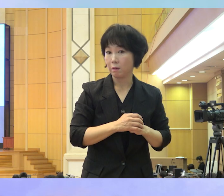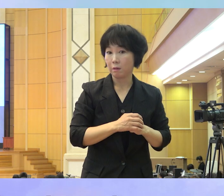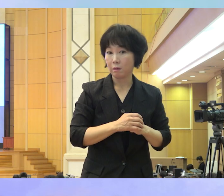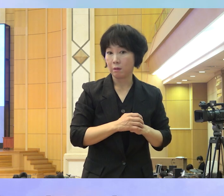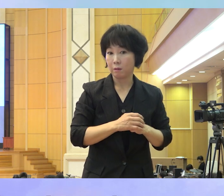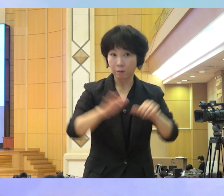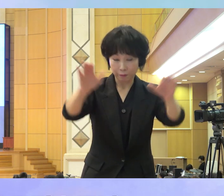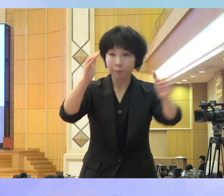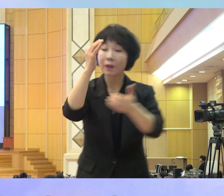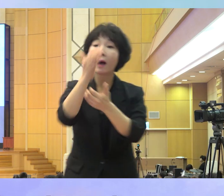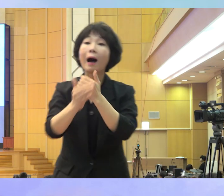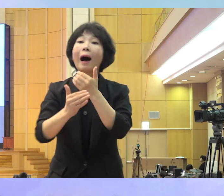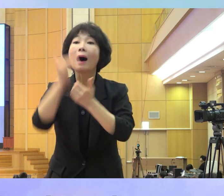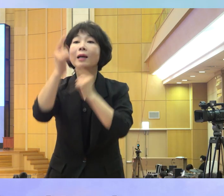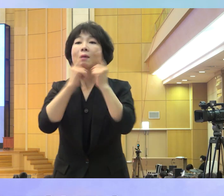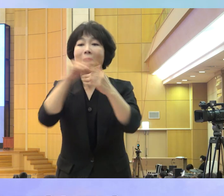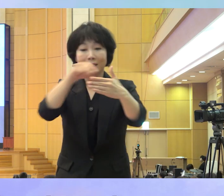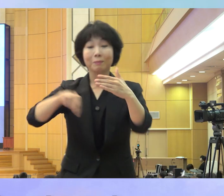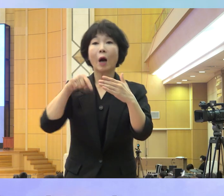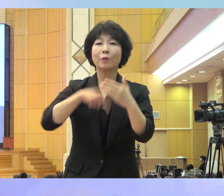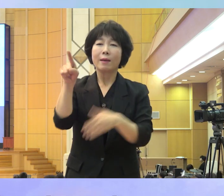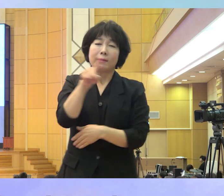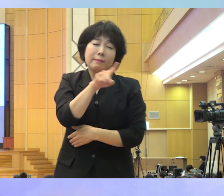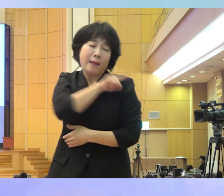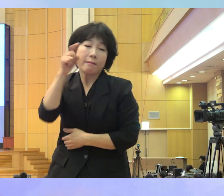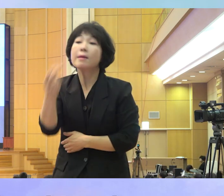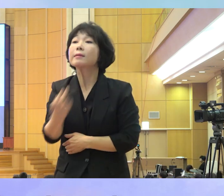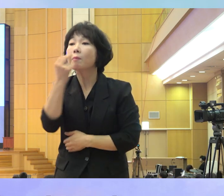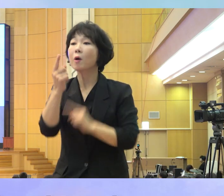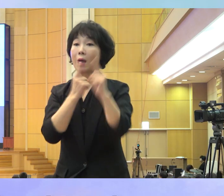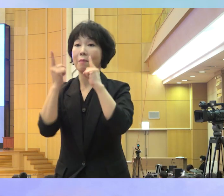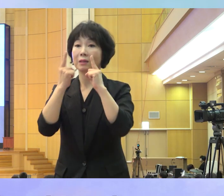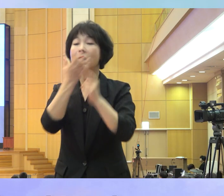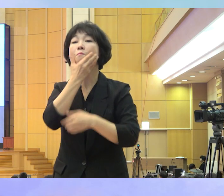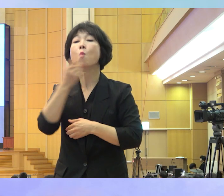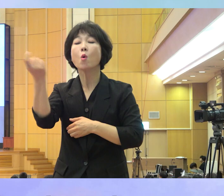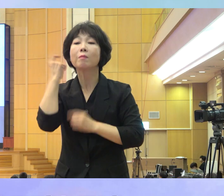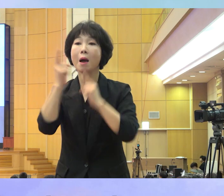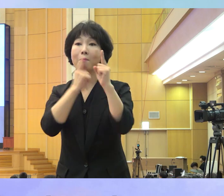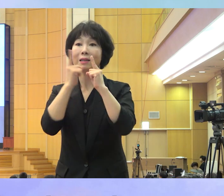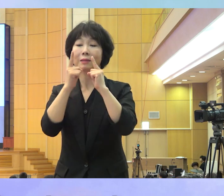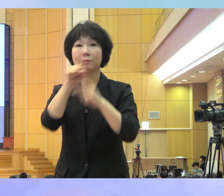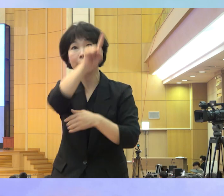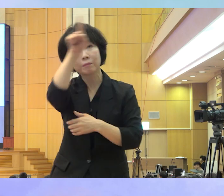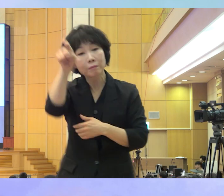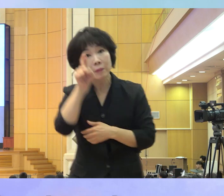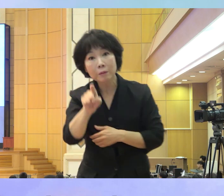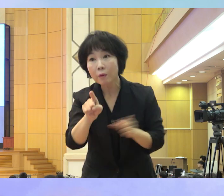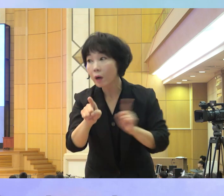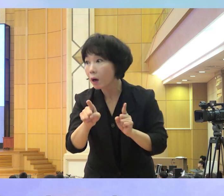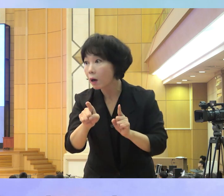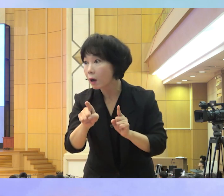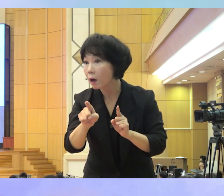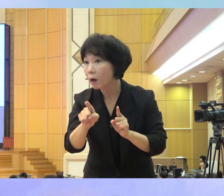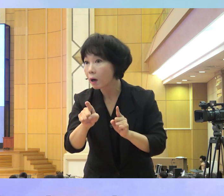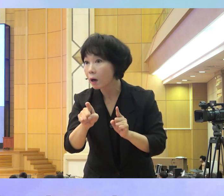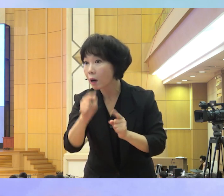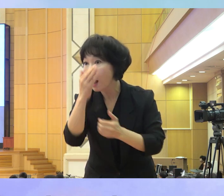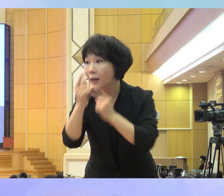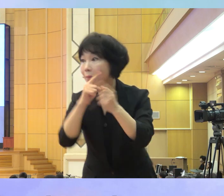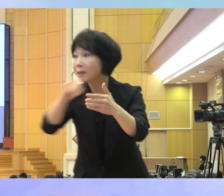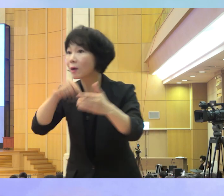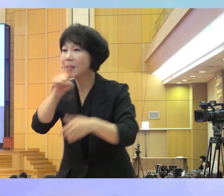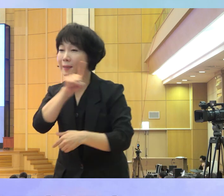중에서도요 가장 생명의 말씀이요 복음의 말씀이 뭐냐, 예수님이 죽었다가